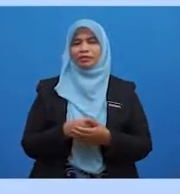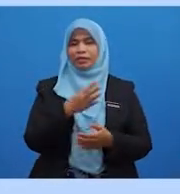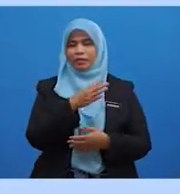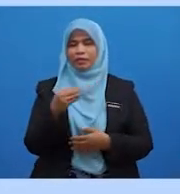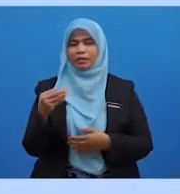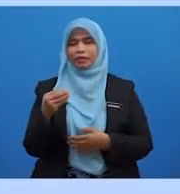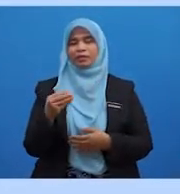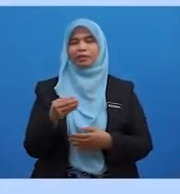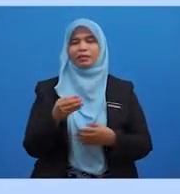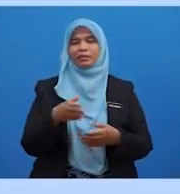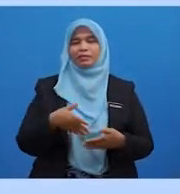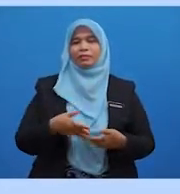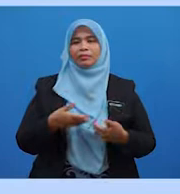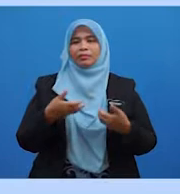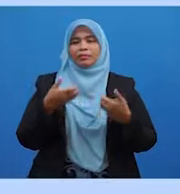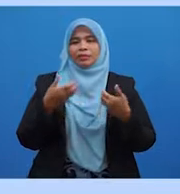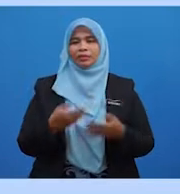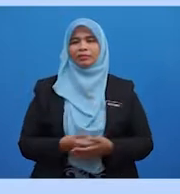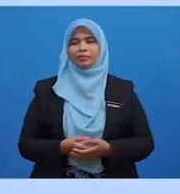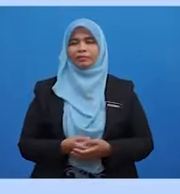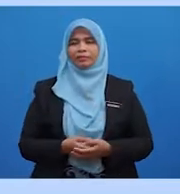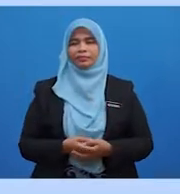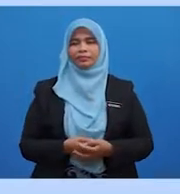dan menaikkan tulang rusuk.